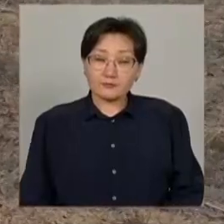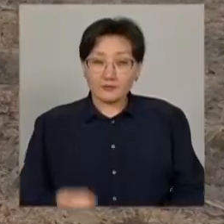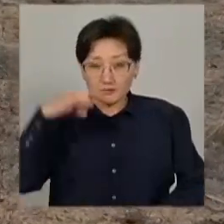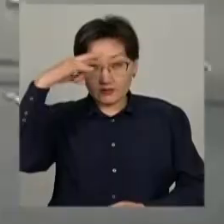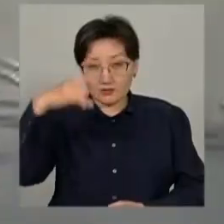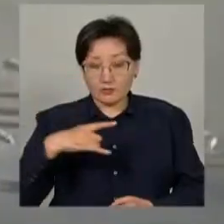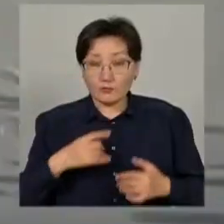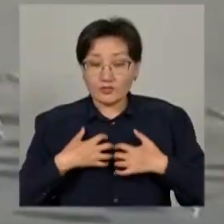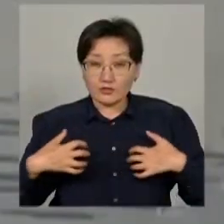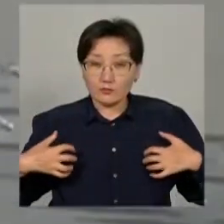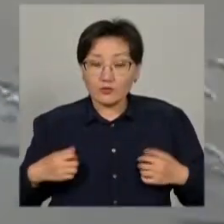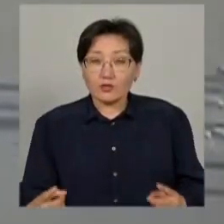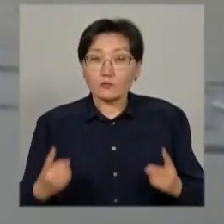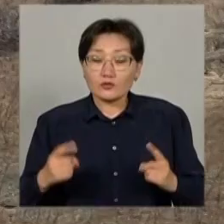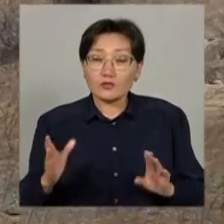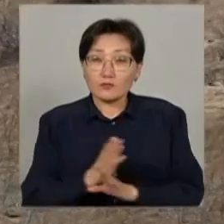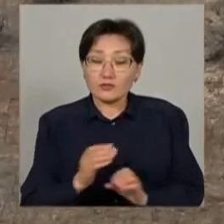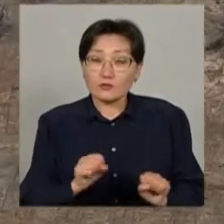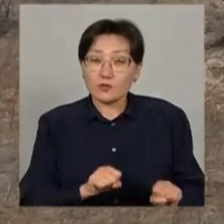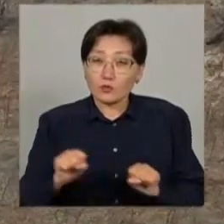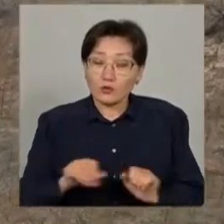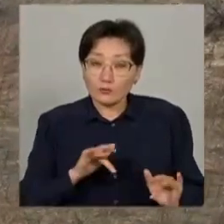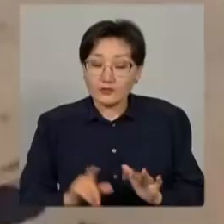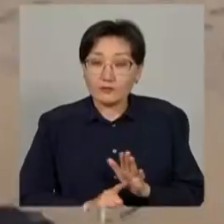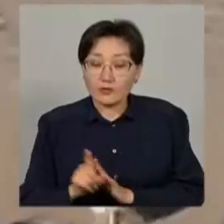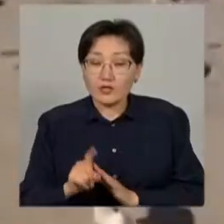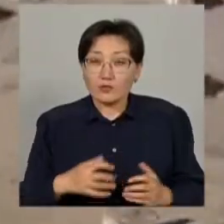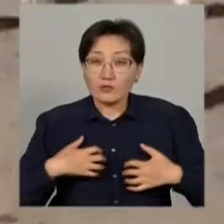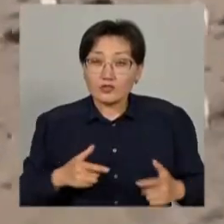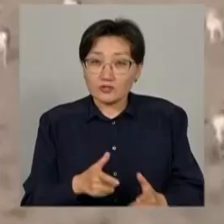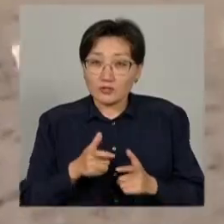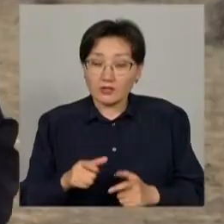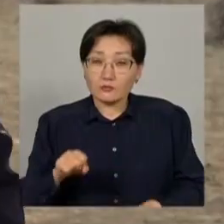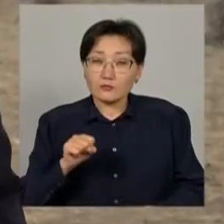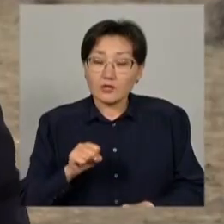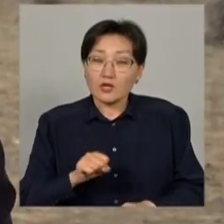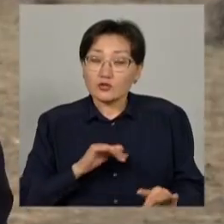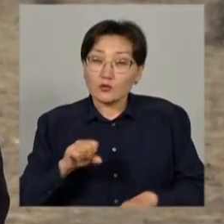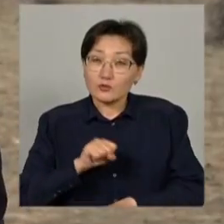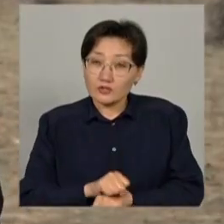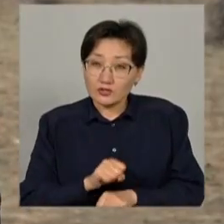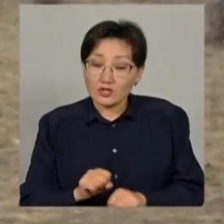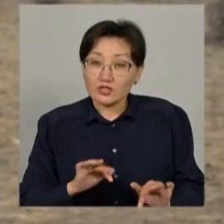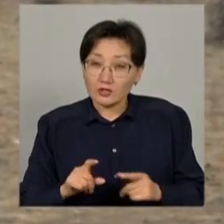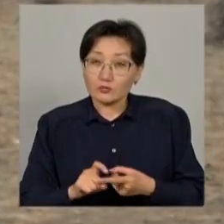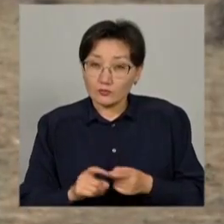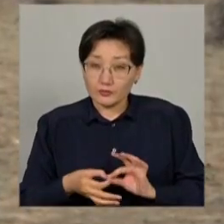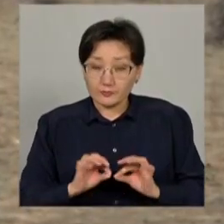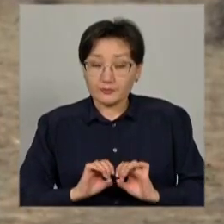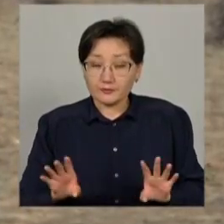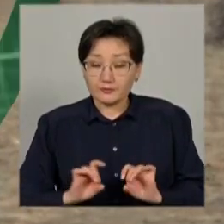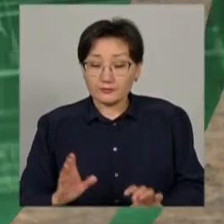Қазақстанда киік кең ауқымды табиғатты қорғау акциясы басталды. Браконьерлердің жолын кесуге бағытталған шара жайлы толығырақ мен Жадырау Маржан